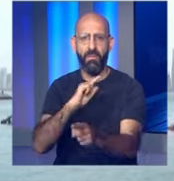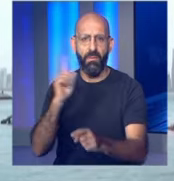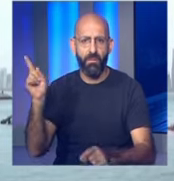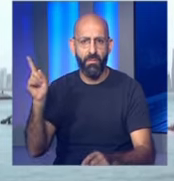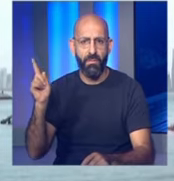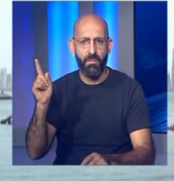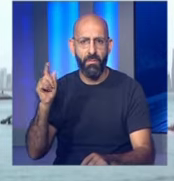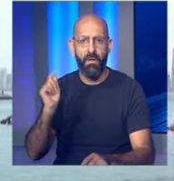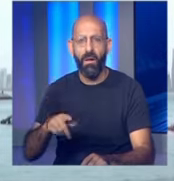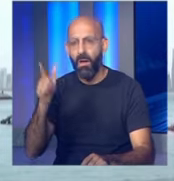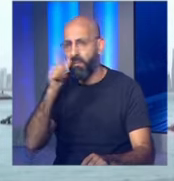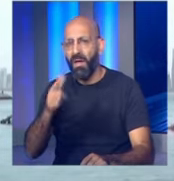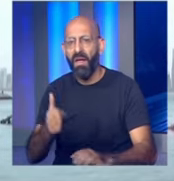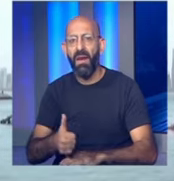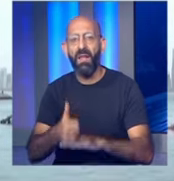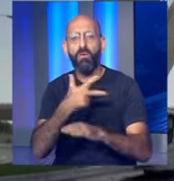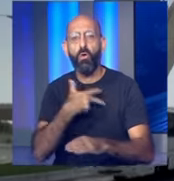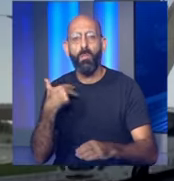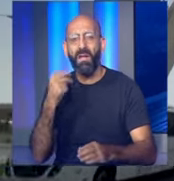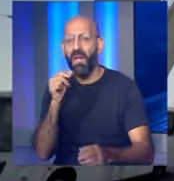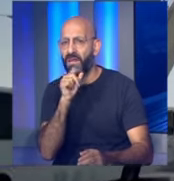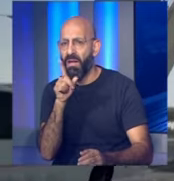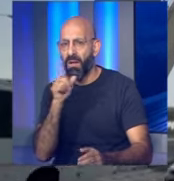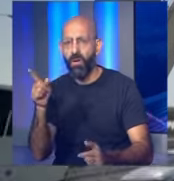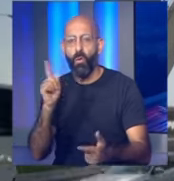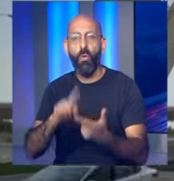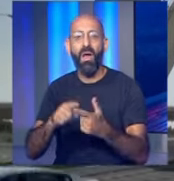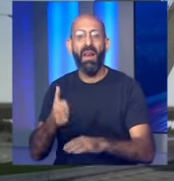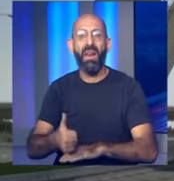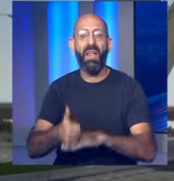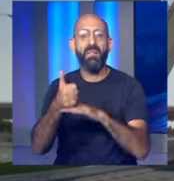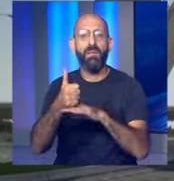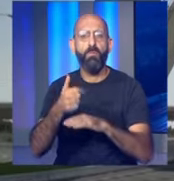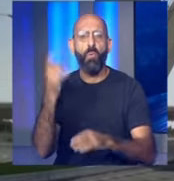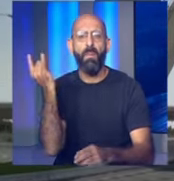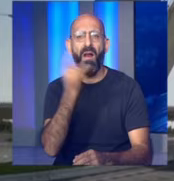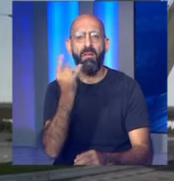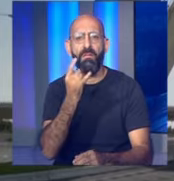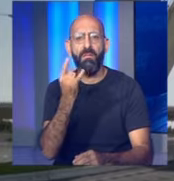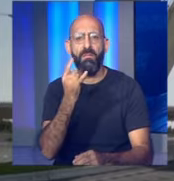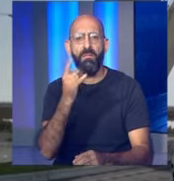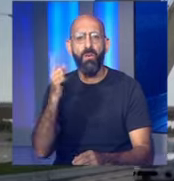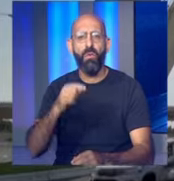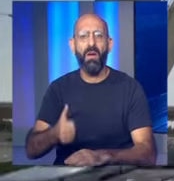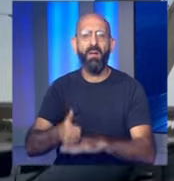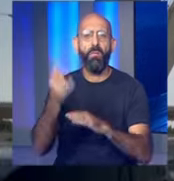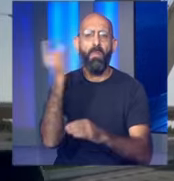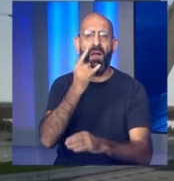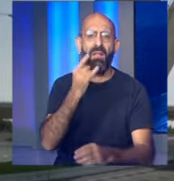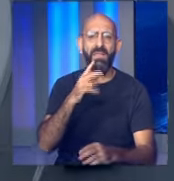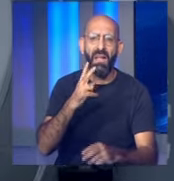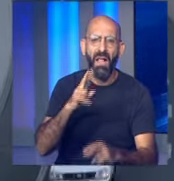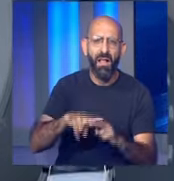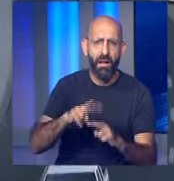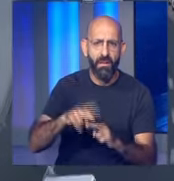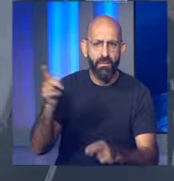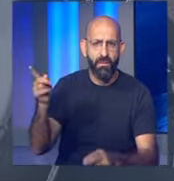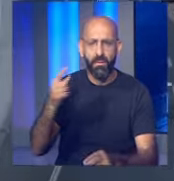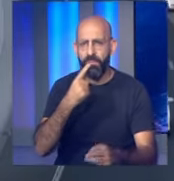من المحادثات حول صفقة التبادل في الدوحة بين رئيس الحكومة القطرية ورئيس الموساد ديفيد